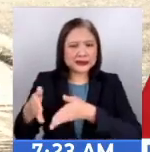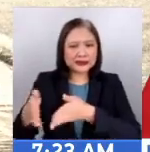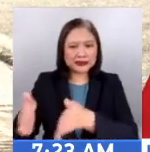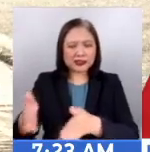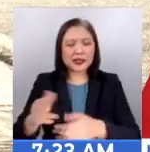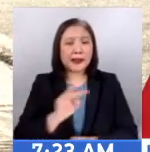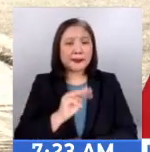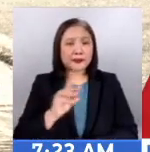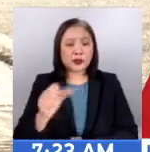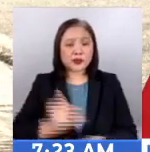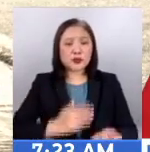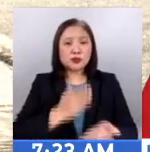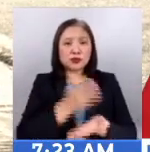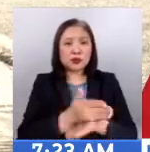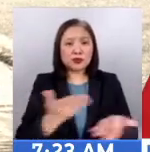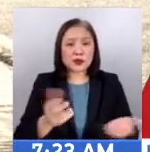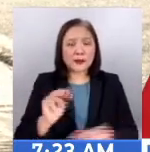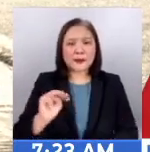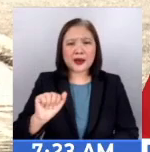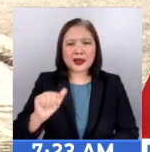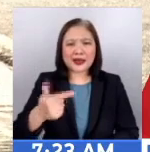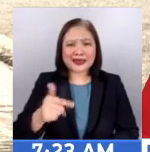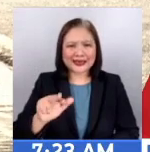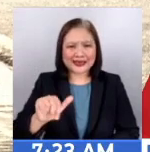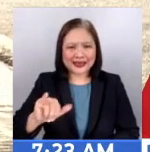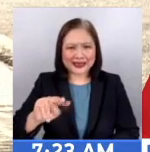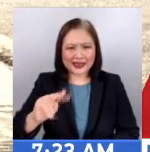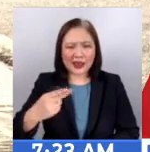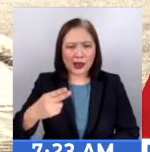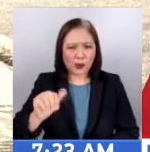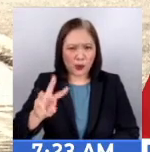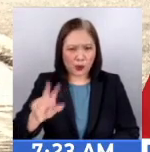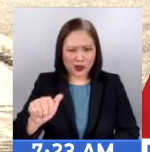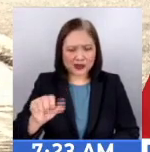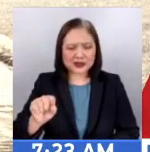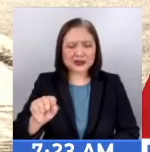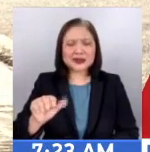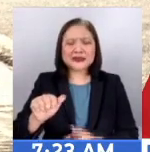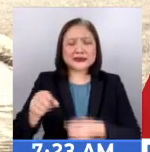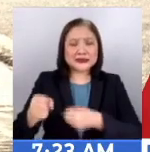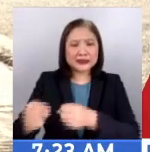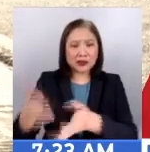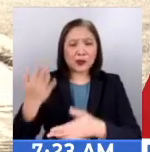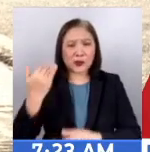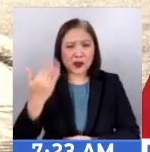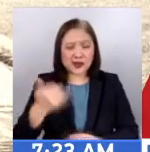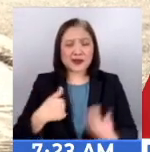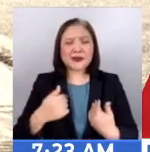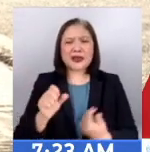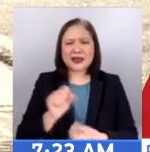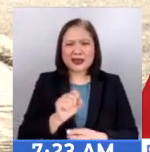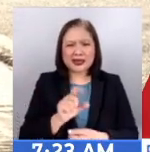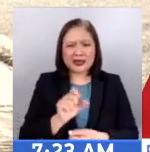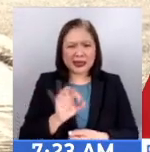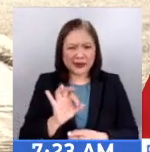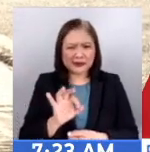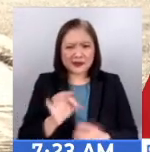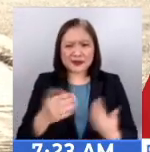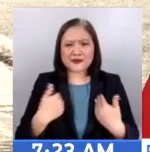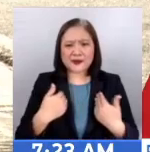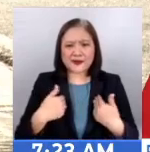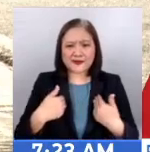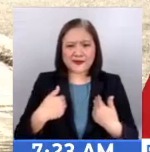sa Maginhawa Street, pero hindi na nila yan nagawa dahil yung daladala nila na nasa 19 na tow truck ay meron namang hatak-hatak